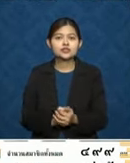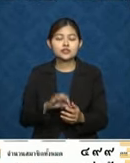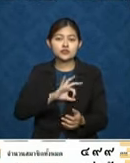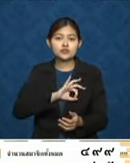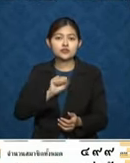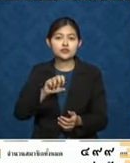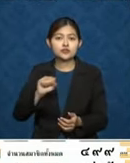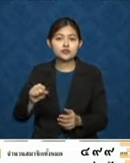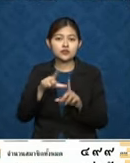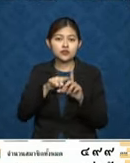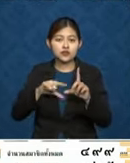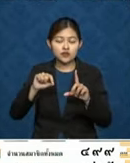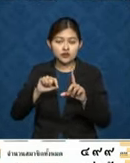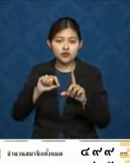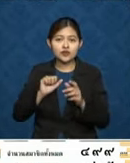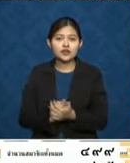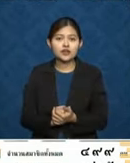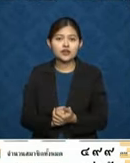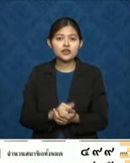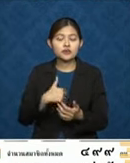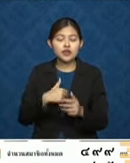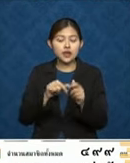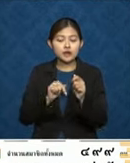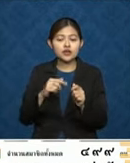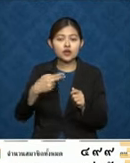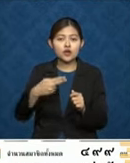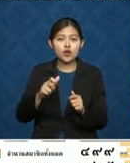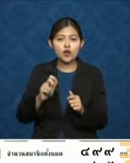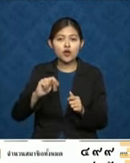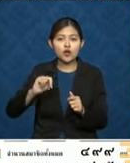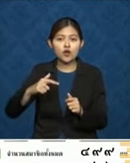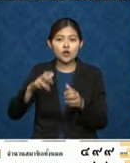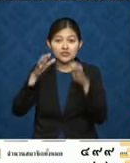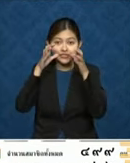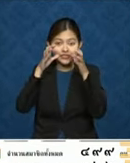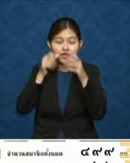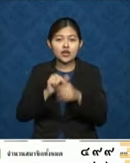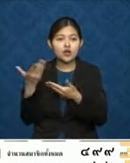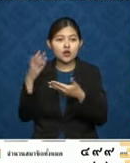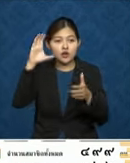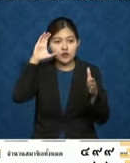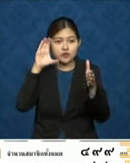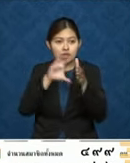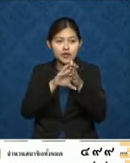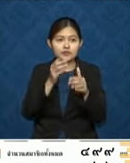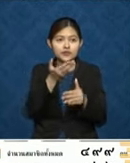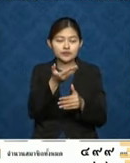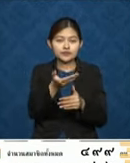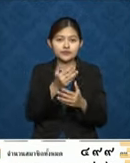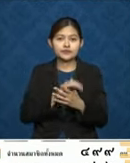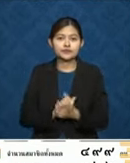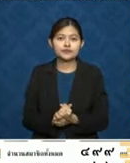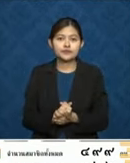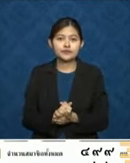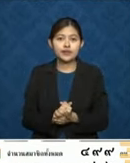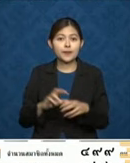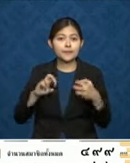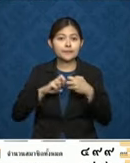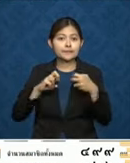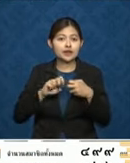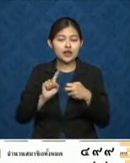เขต 7นะครับอำเภอธัญญบุรีหนองเสือแล้วก็ลำลูกกานะครับขอสไลด์ด้วยครับครับผมท่านเอ่อปัญหาของ